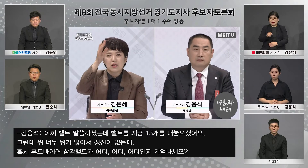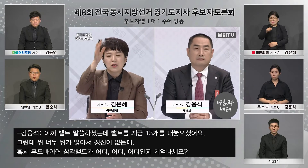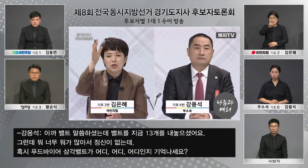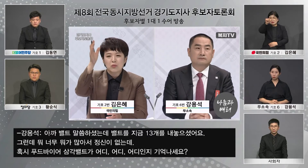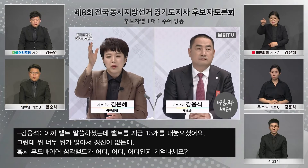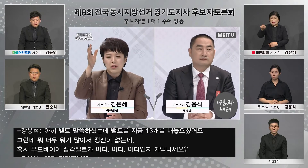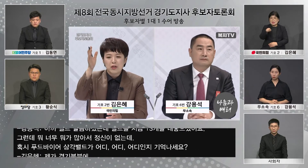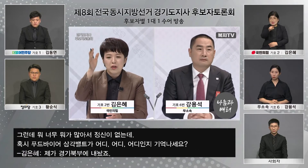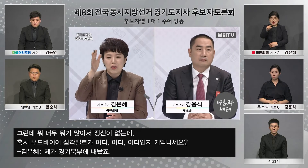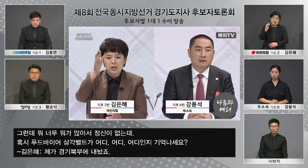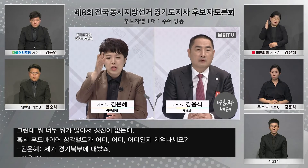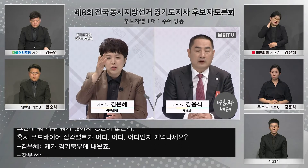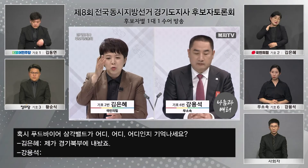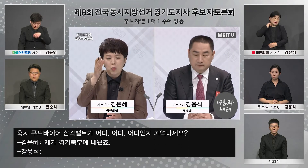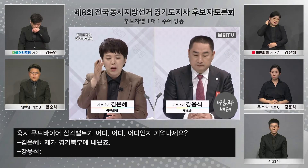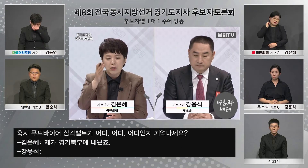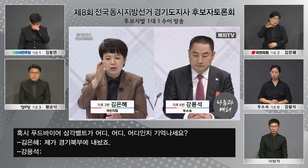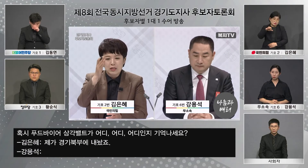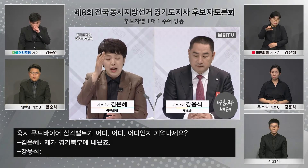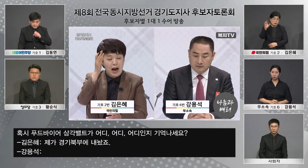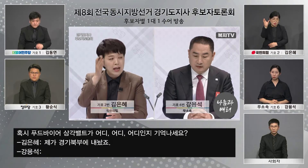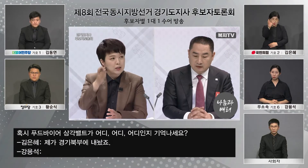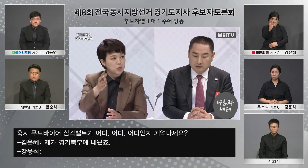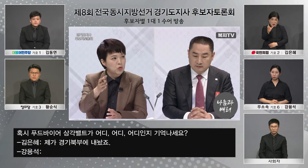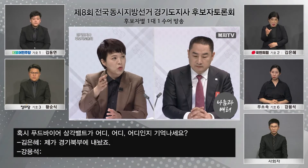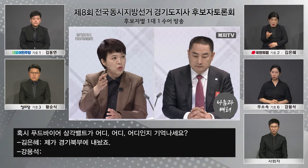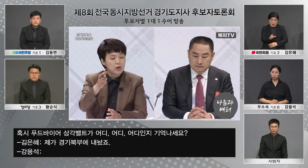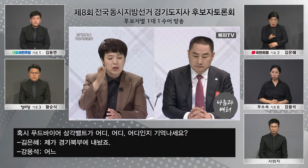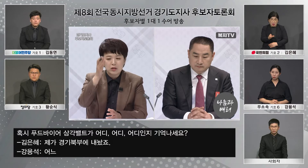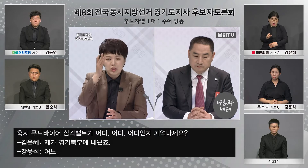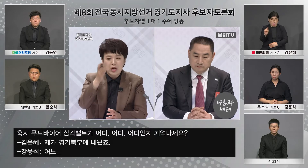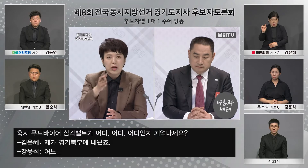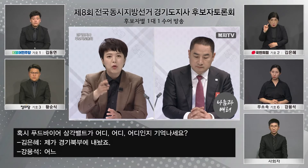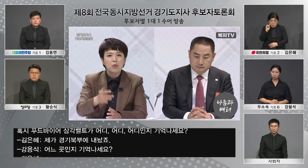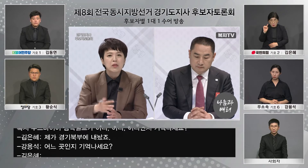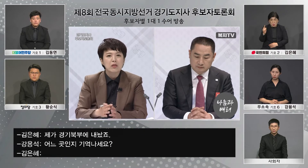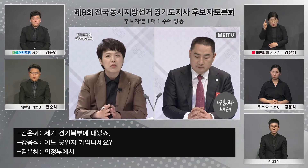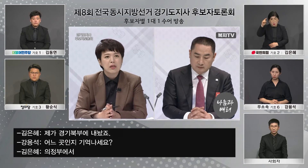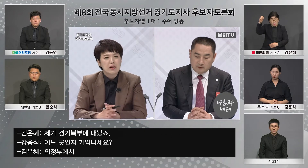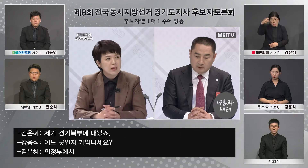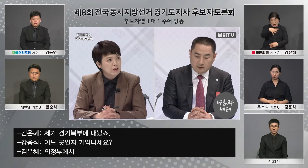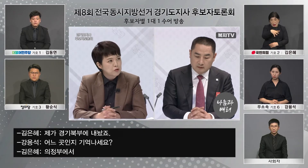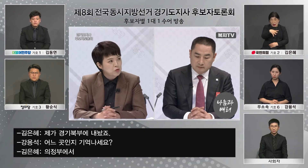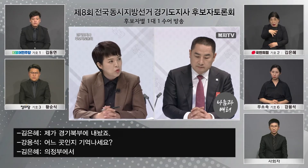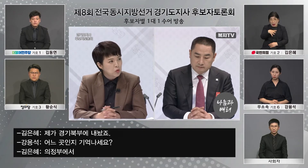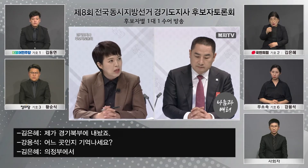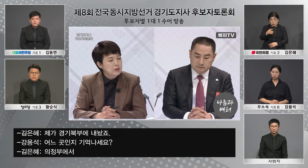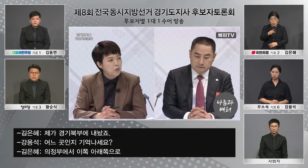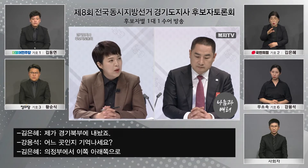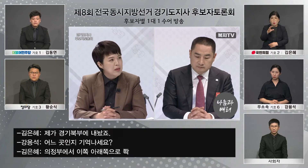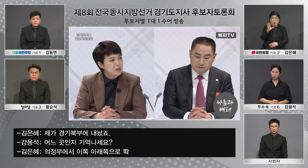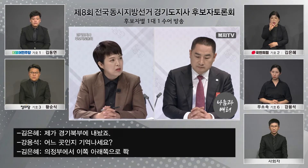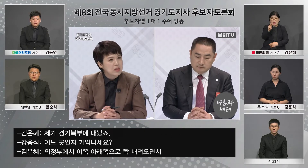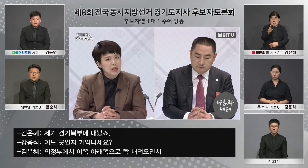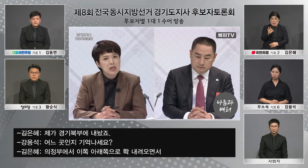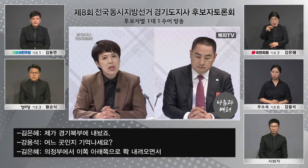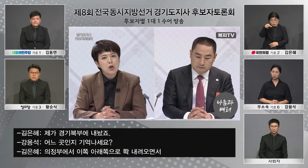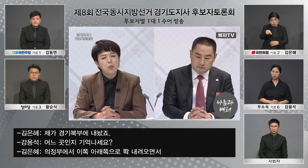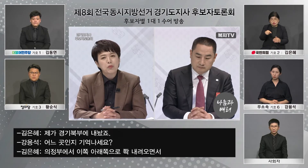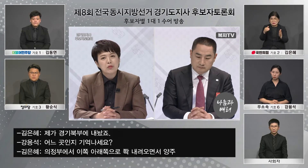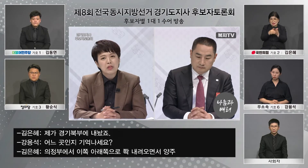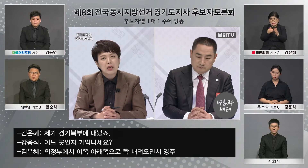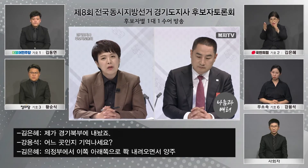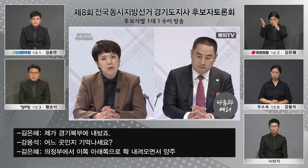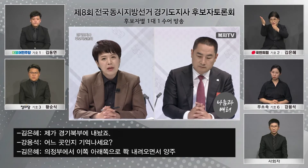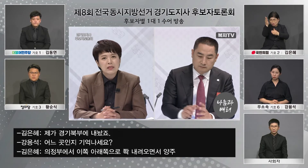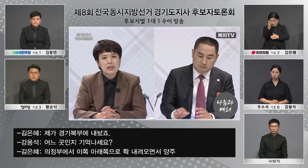그쪽이 의정부에서요. 이쪽 고향 이제 아래쪽으로 쫙 내려오면서 양주 쪽까지 포함해서